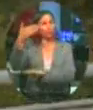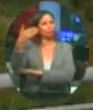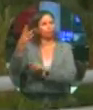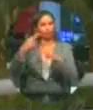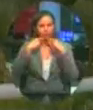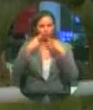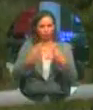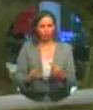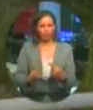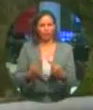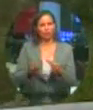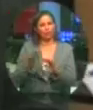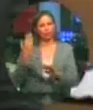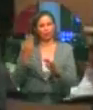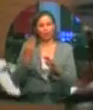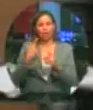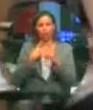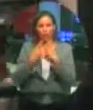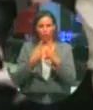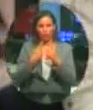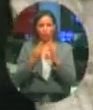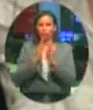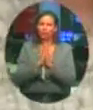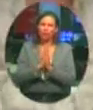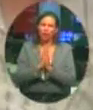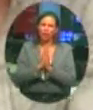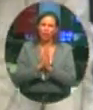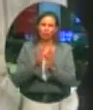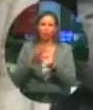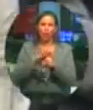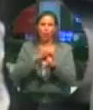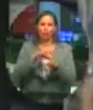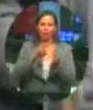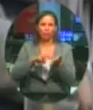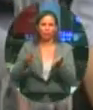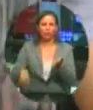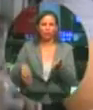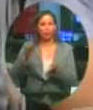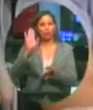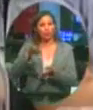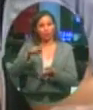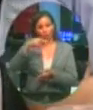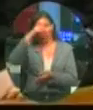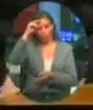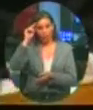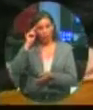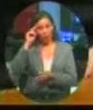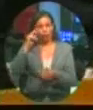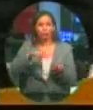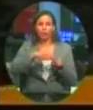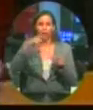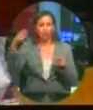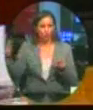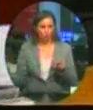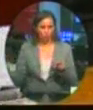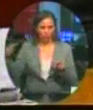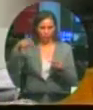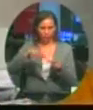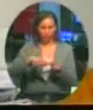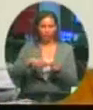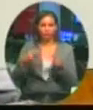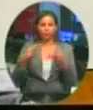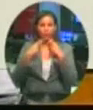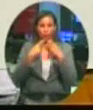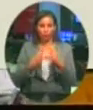הדיון בבג"ץ כי היא מבקשת מהרופאים המתפטרים והורי הילדים ללכת להליך גישור. בתגובת המדינה